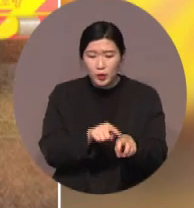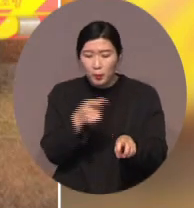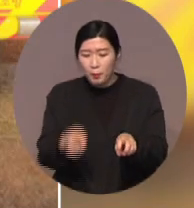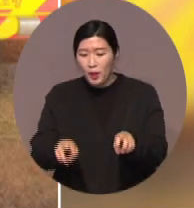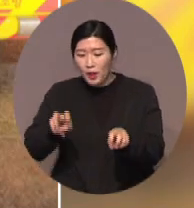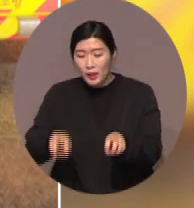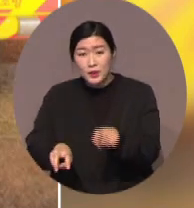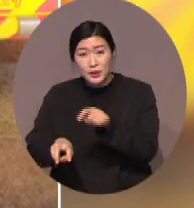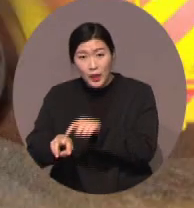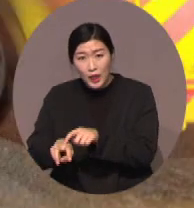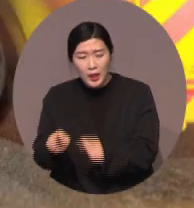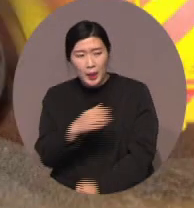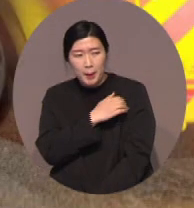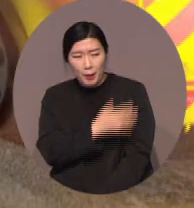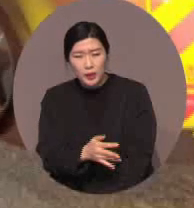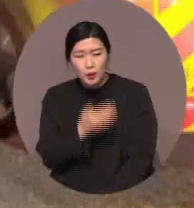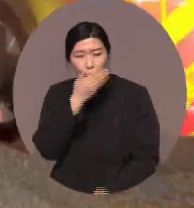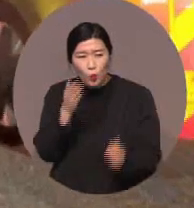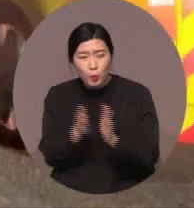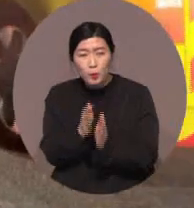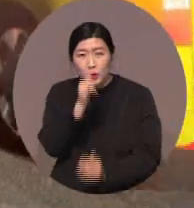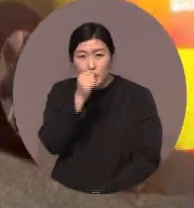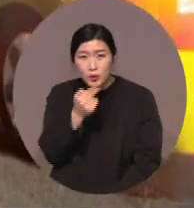동승자의 음주운전 방조여부 등도 조사하고 있습니다